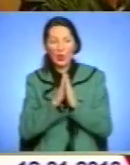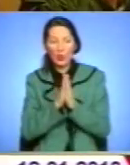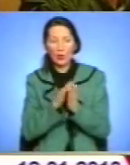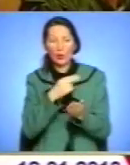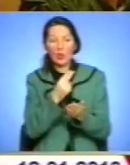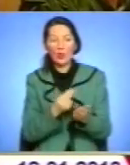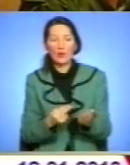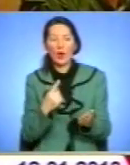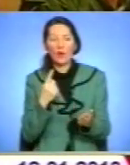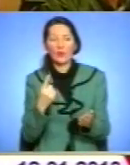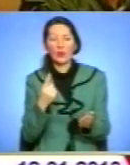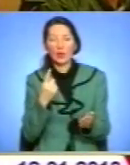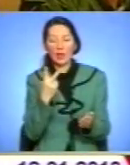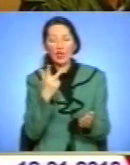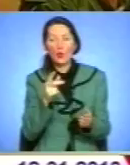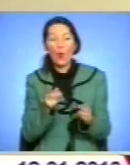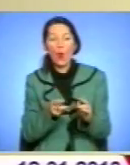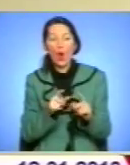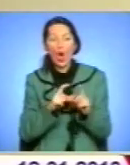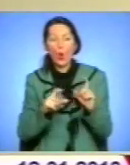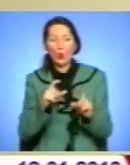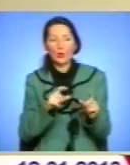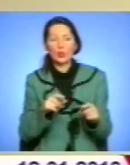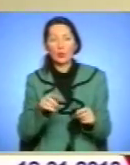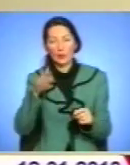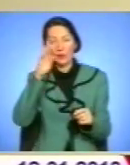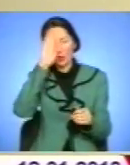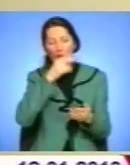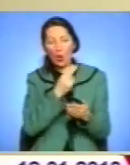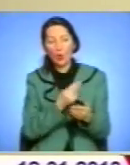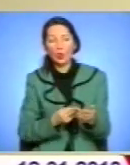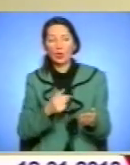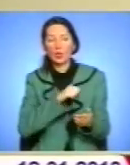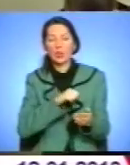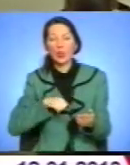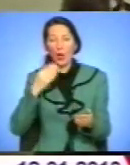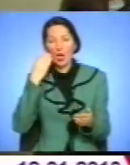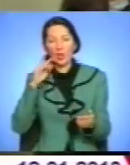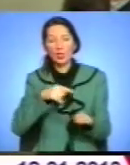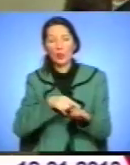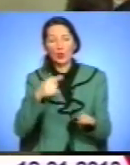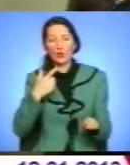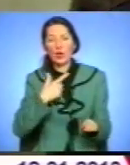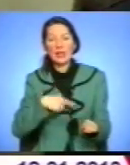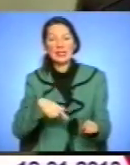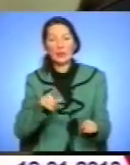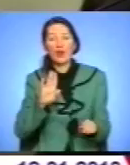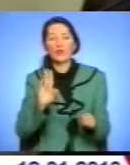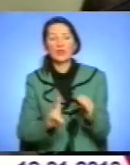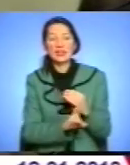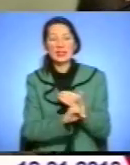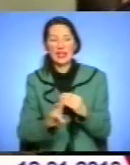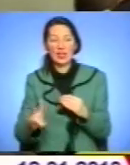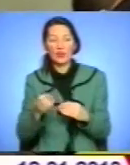серці. Митець найзатишніше себе почуває у церкві, коли молиться або пише ікону. Цінність цієї виставки поставив на